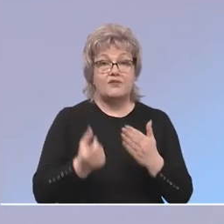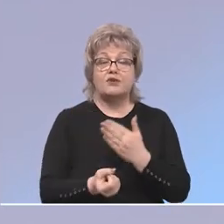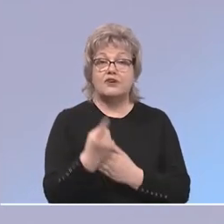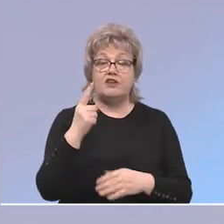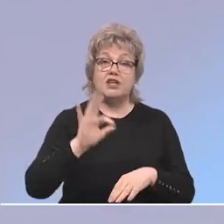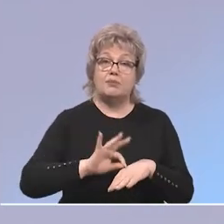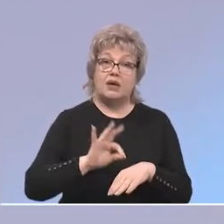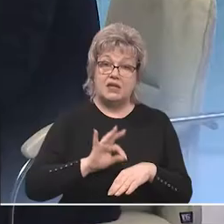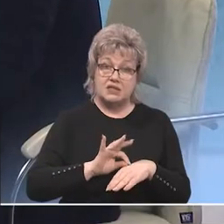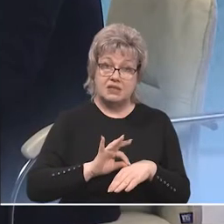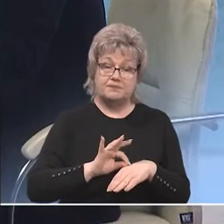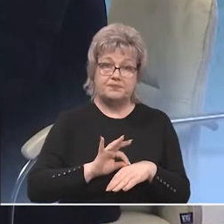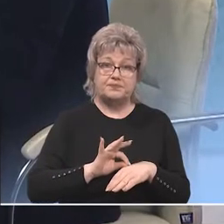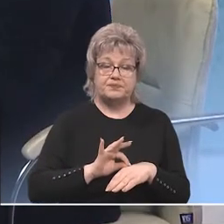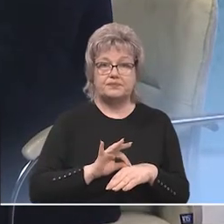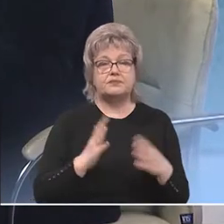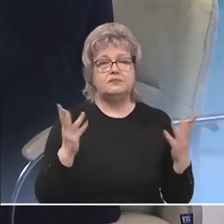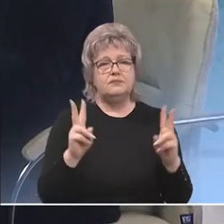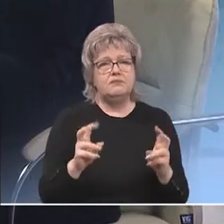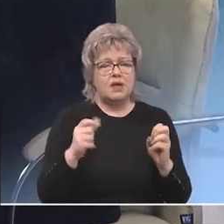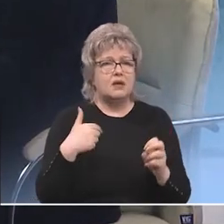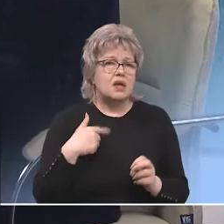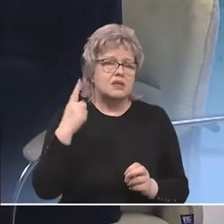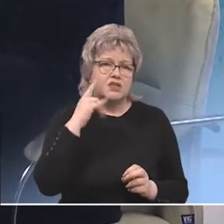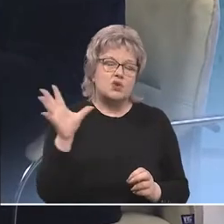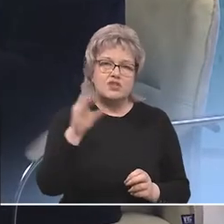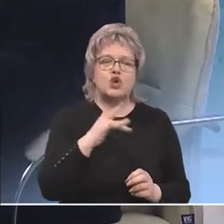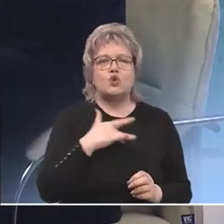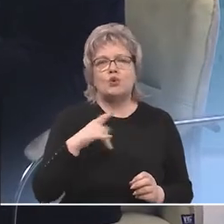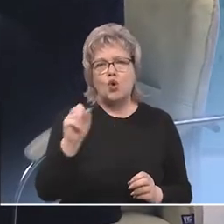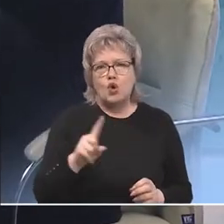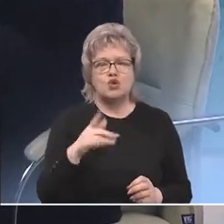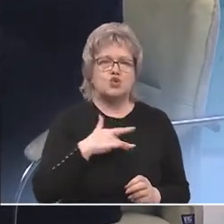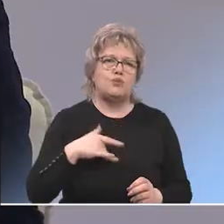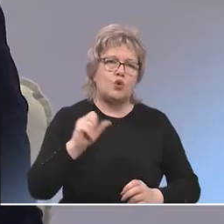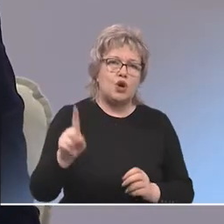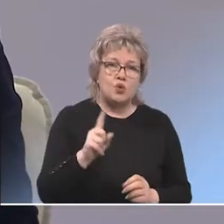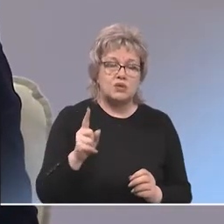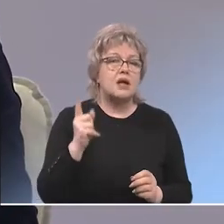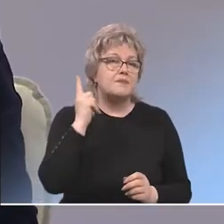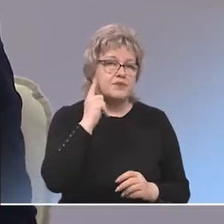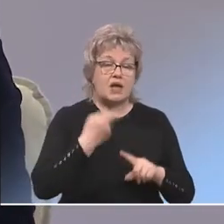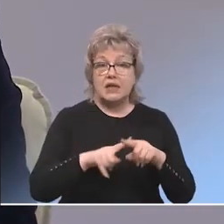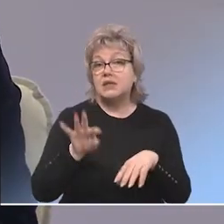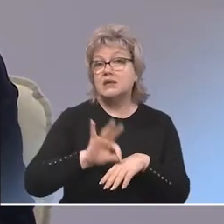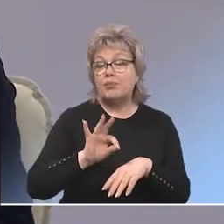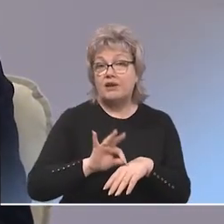выявлению туберкулеза также. Каким образом? Вот мы слышим везде туберкулез, да, на слуху